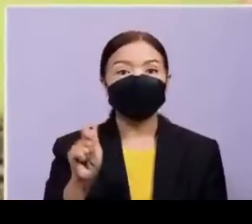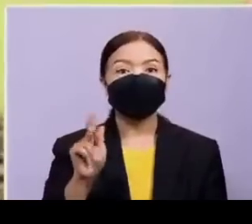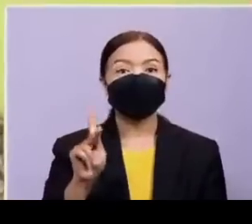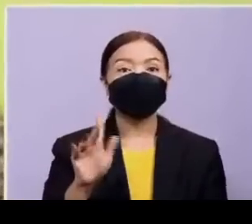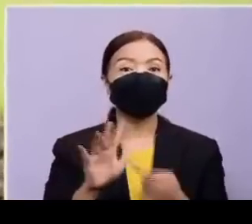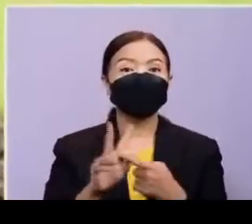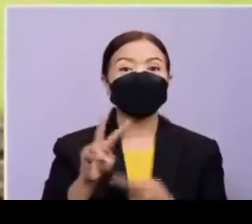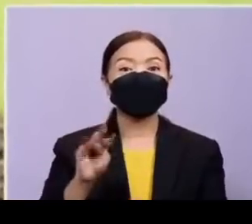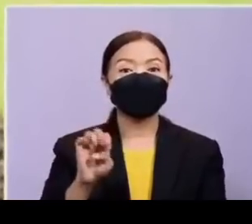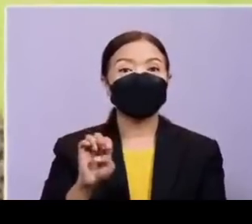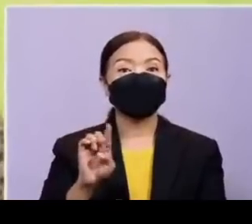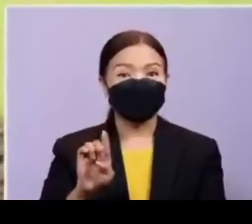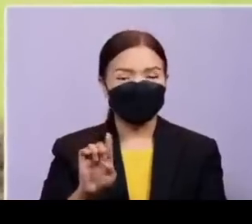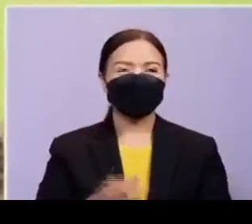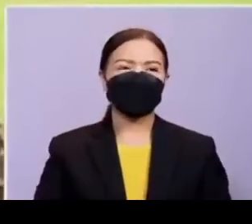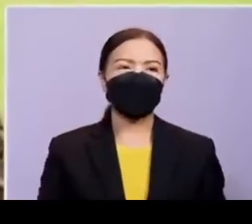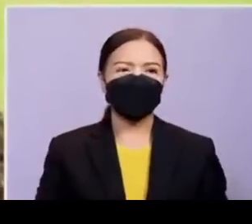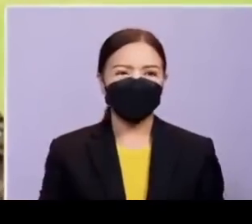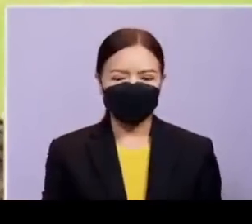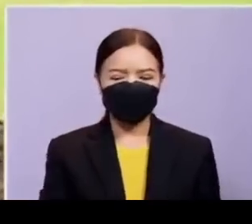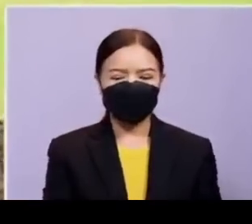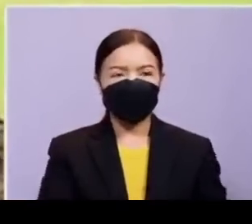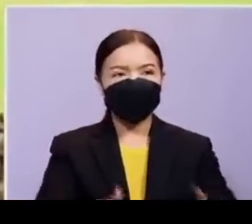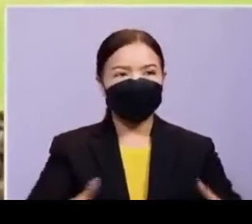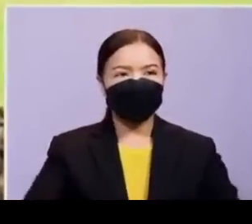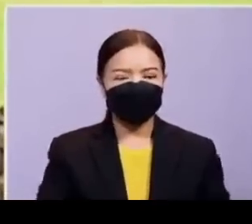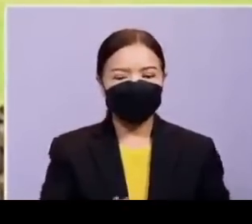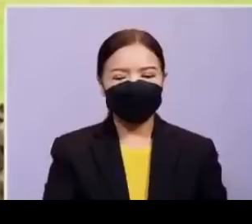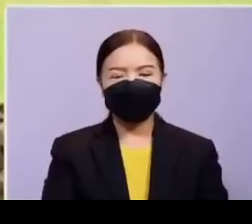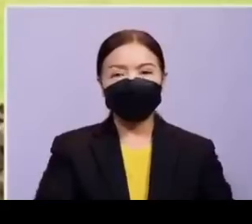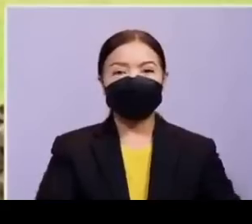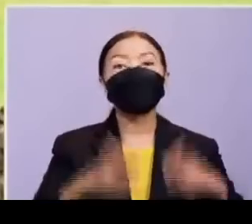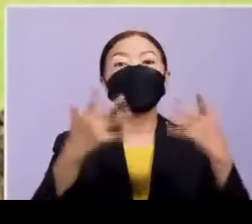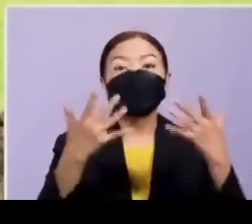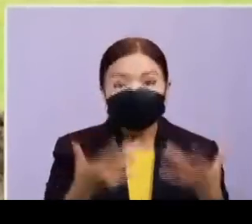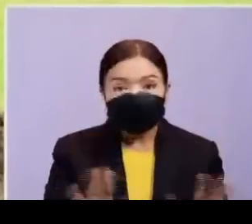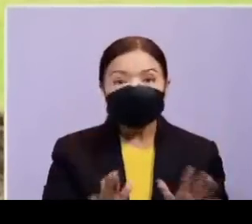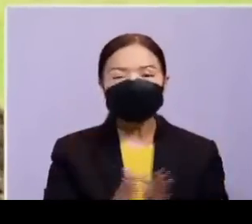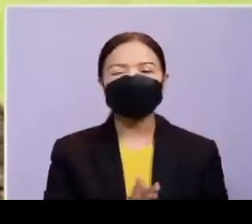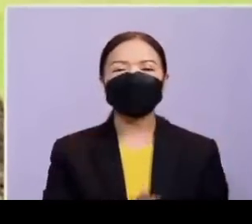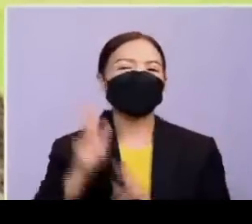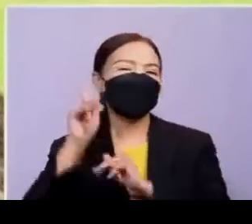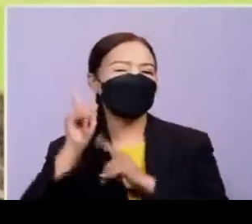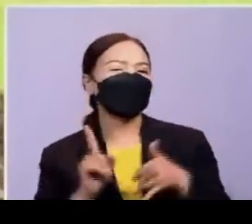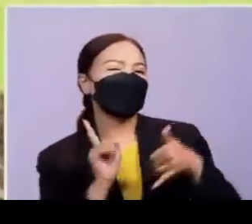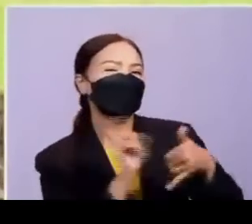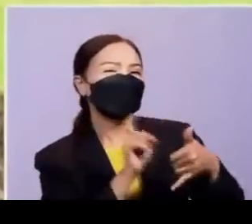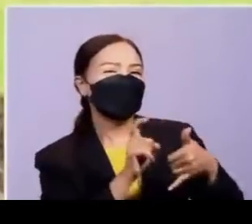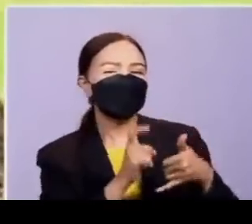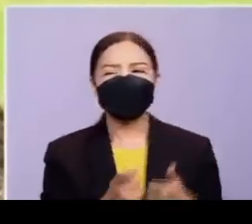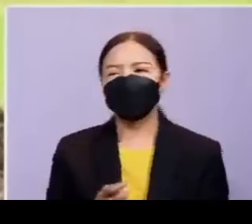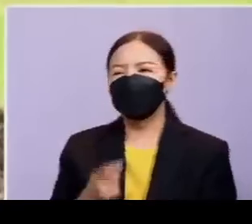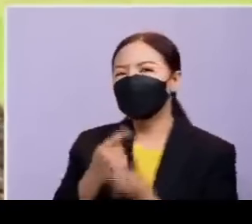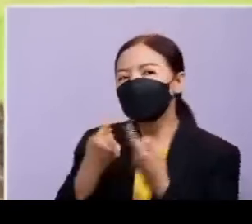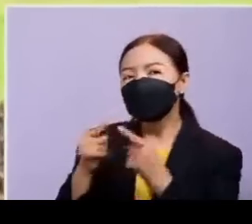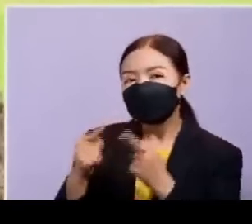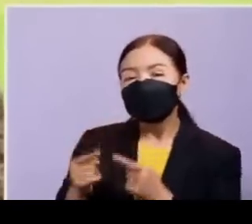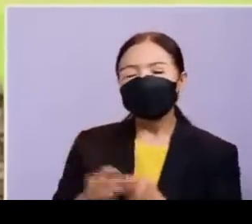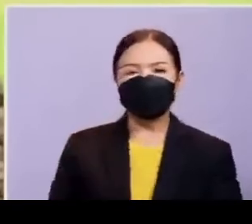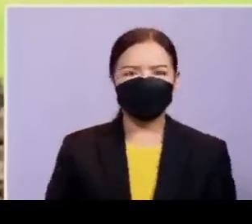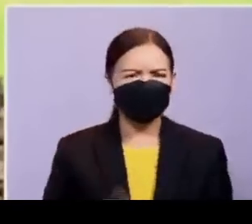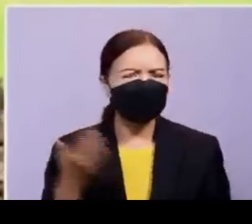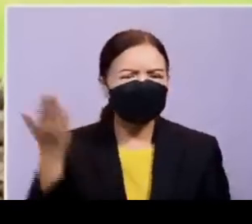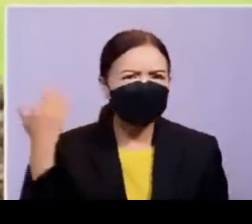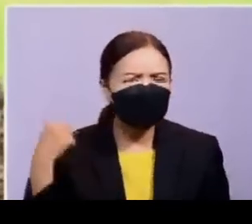ที่มีการปลูกต้นไม้ทำกิจกรรมเสร็จเนี่ยคุณชัชชาติเขาก็ให้สัมภาษณ์กับสื่อมวลชนด้วยนะคือเมื่อวานเรื่องที่เรานำเสนอไปเรื่องของดราม่